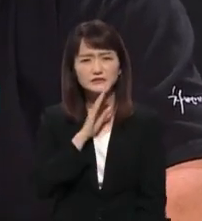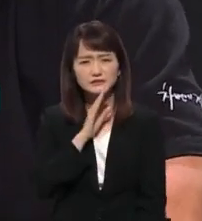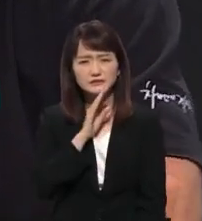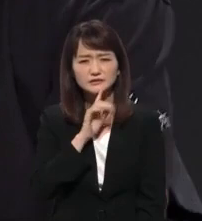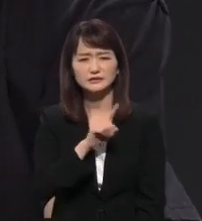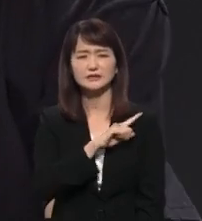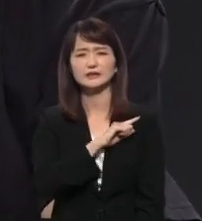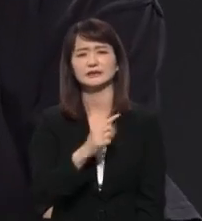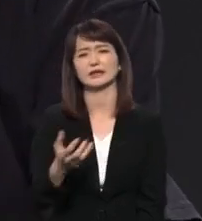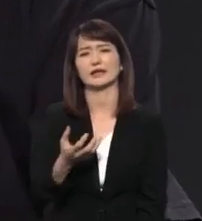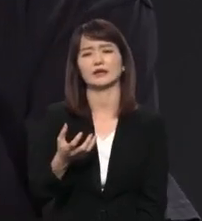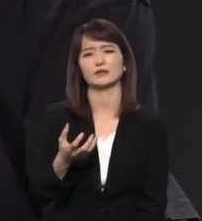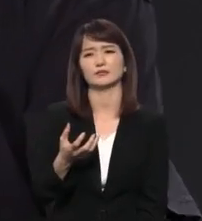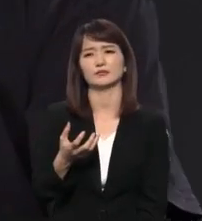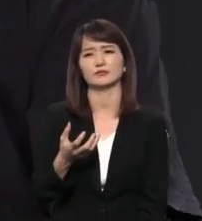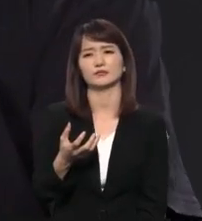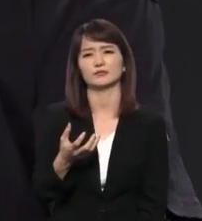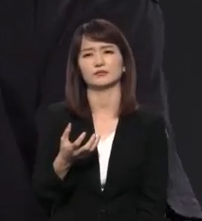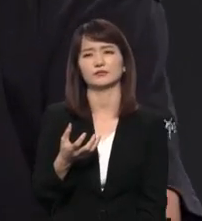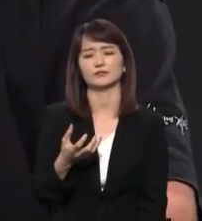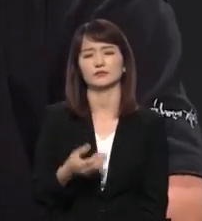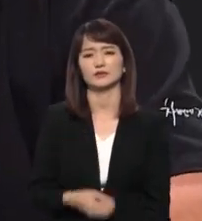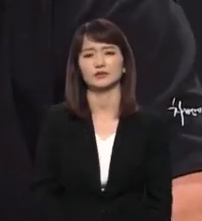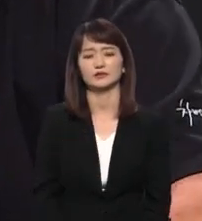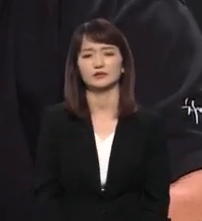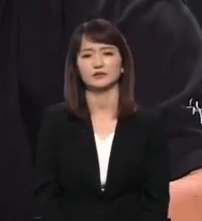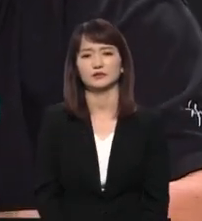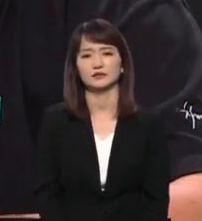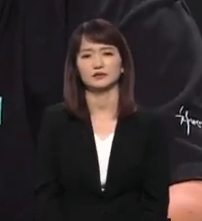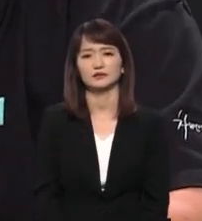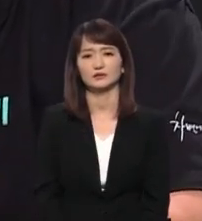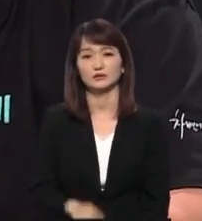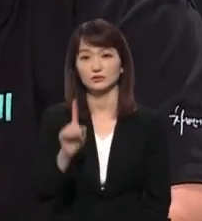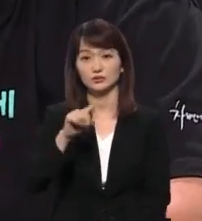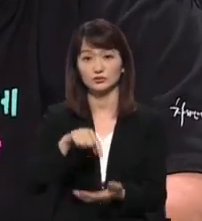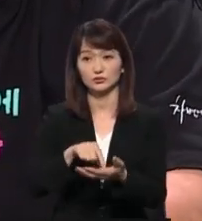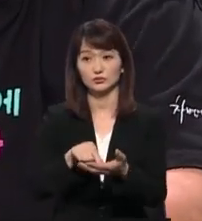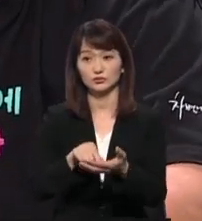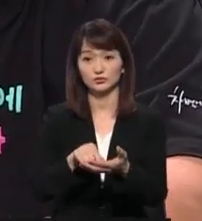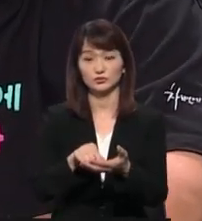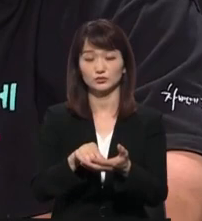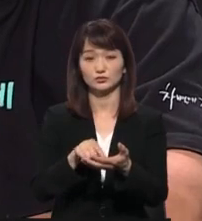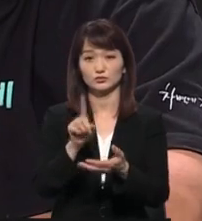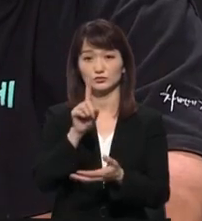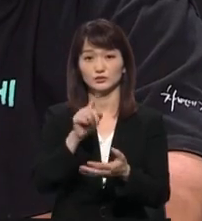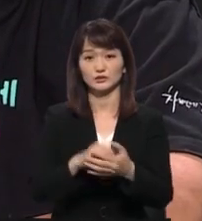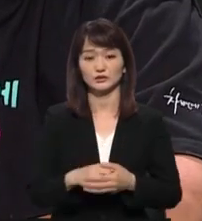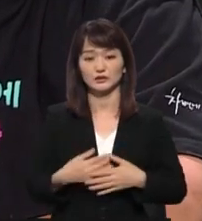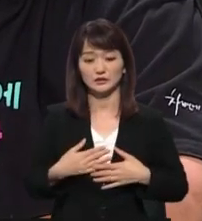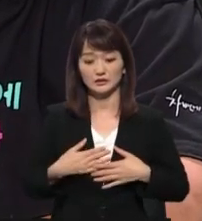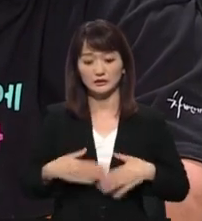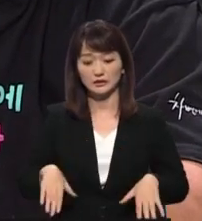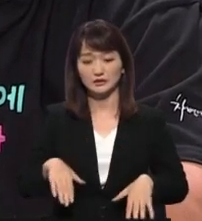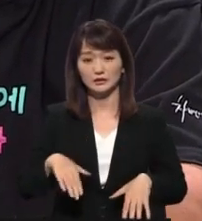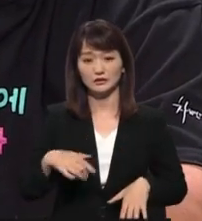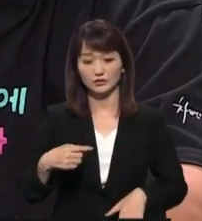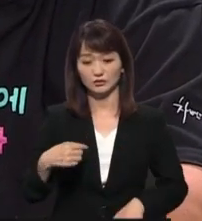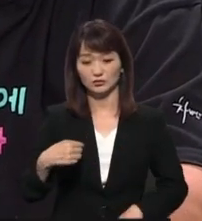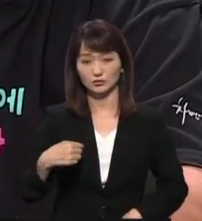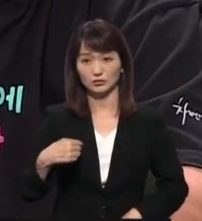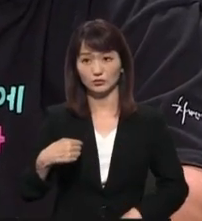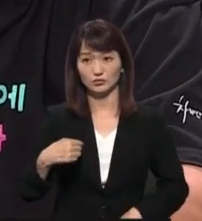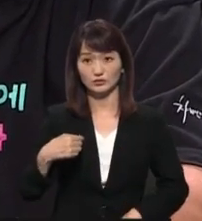아픈 곳이다 지금 아픈 곳이 가장 중요한 것이다 사실 우리가 어느 정도 사회가 되려면 가장 약한 곳에서 가장